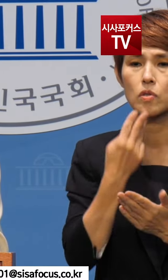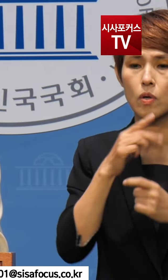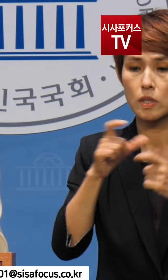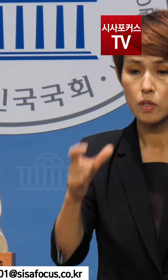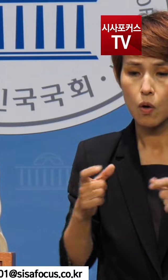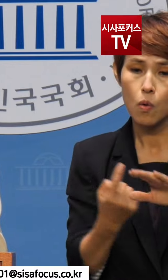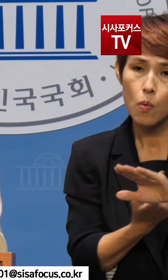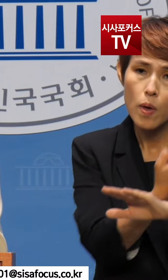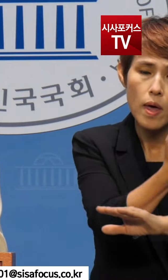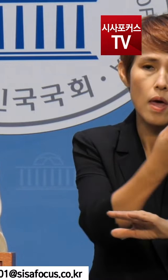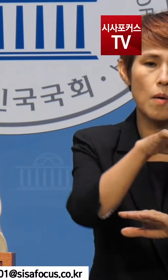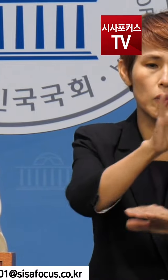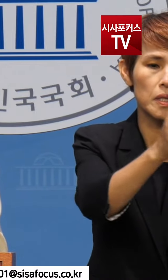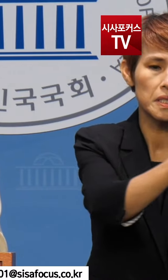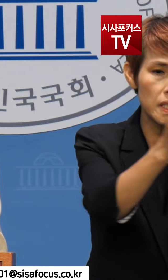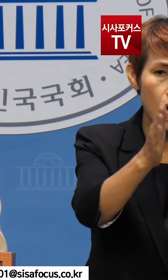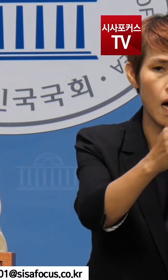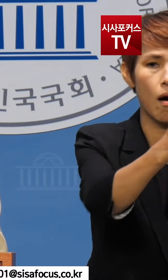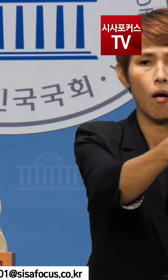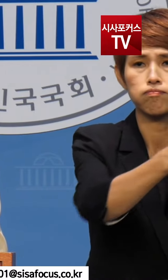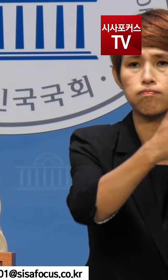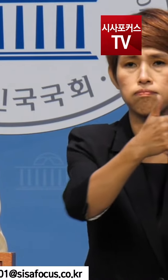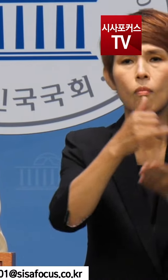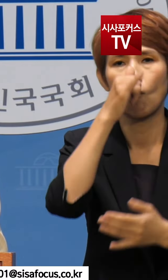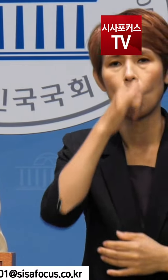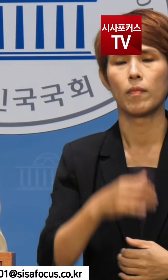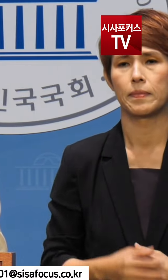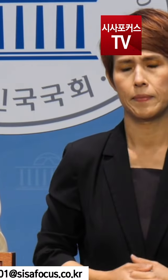지역부터 도입해야 한다는 의견도 있습니다.